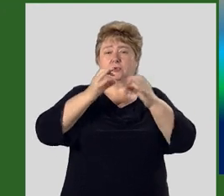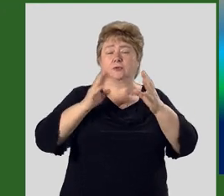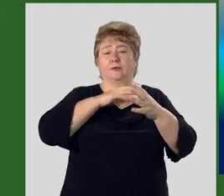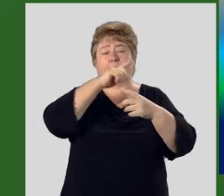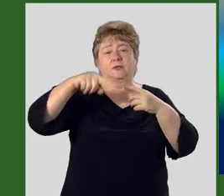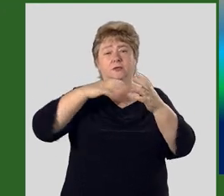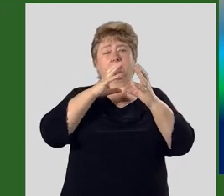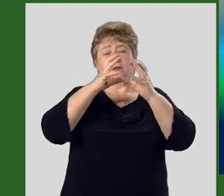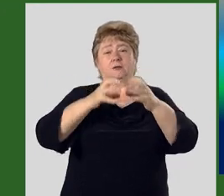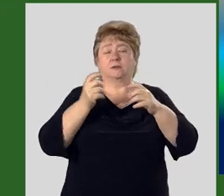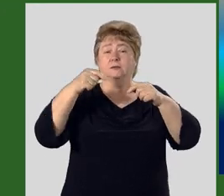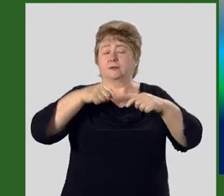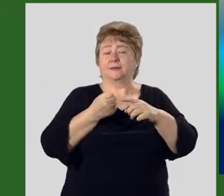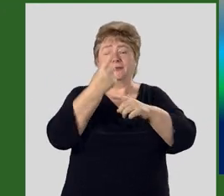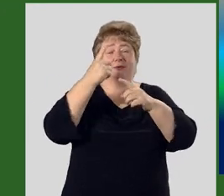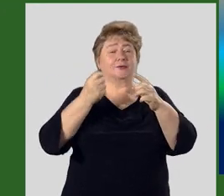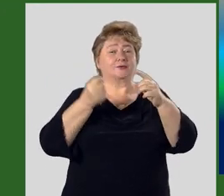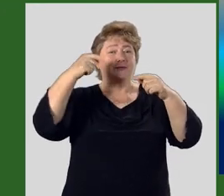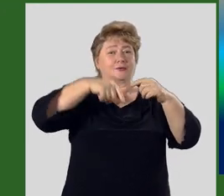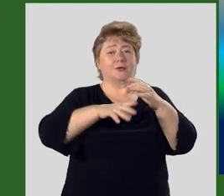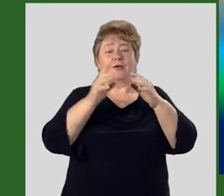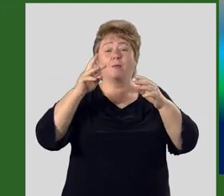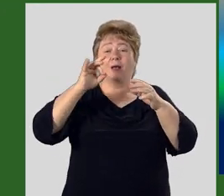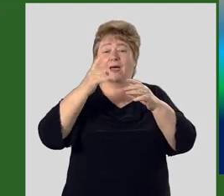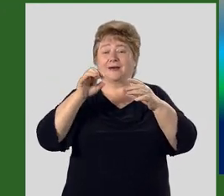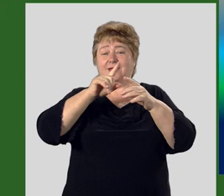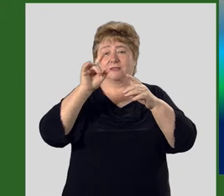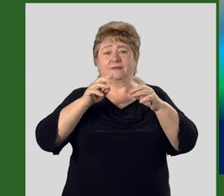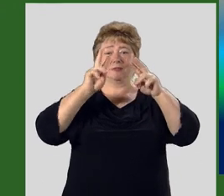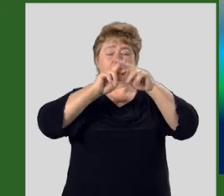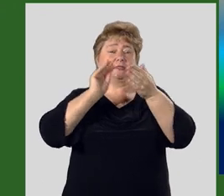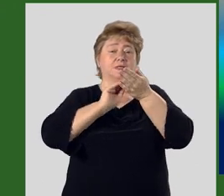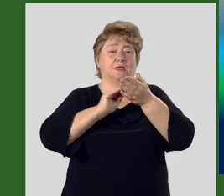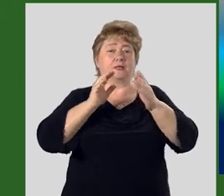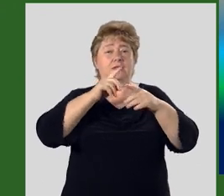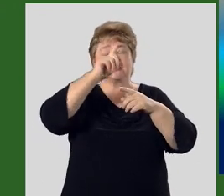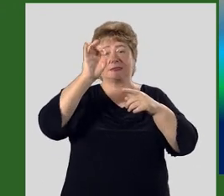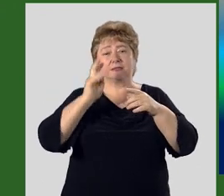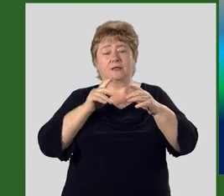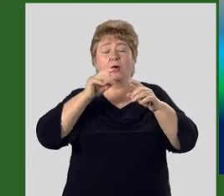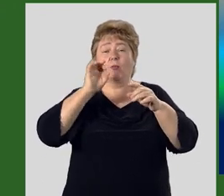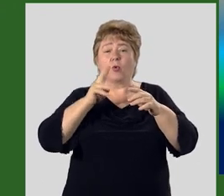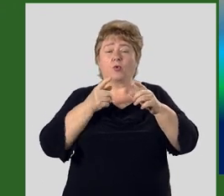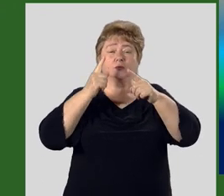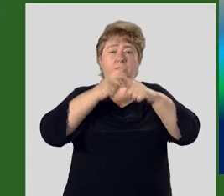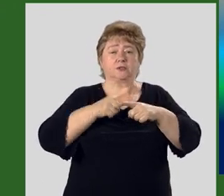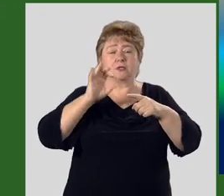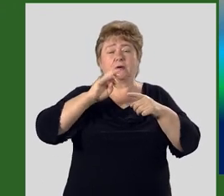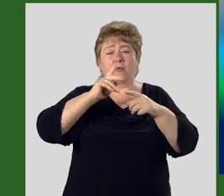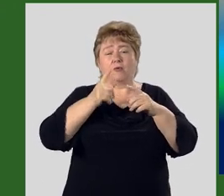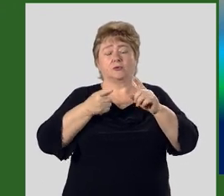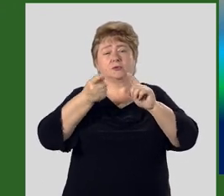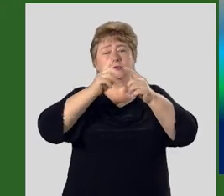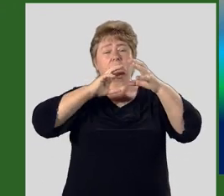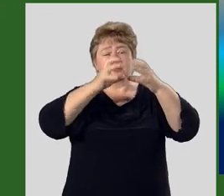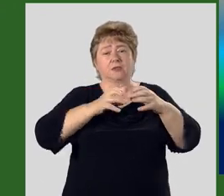Земли никогда не восходят и не заходят звезды, а полярная звезда навечно застыла в зените. Полюс – это точка пересечения оси вращения